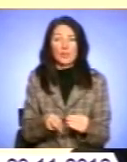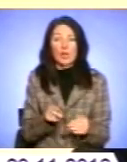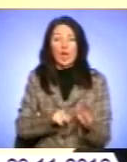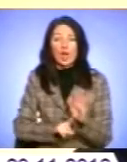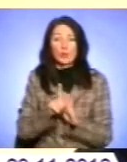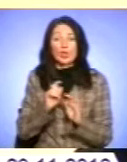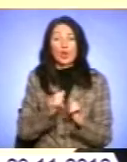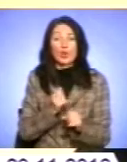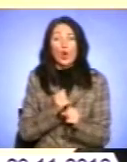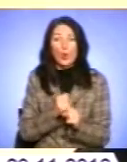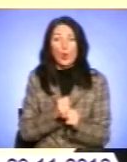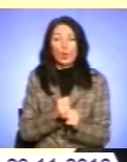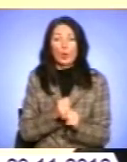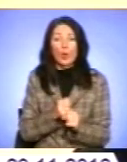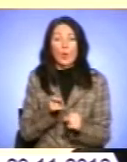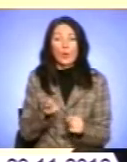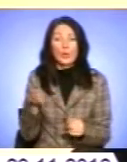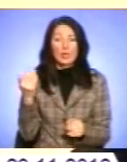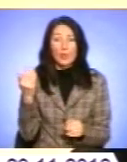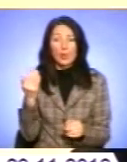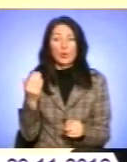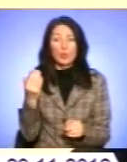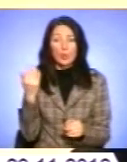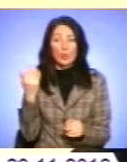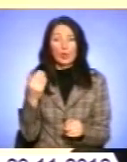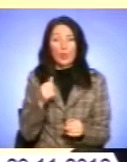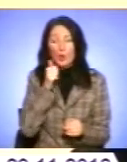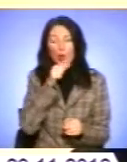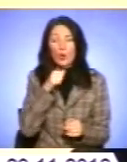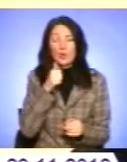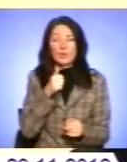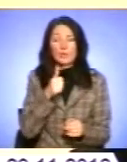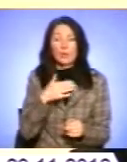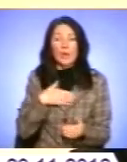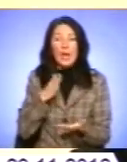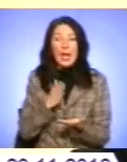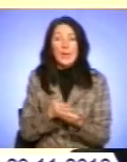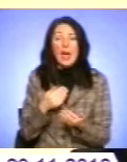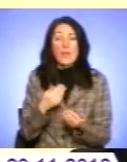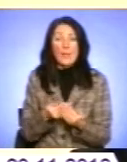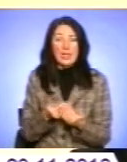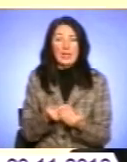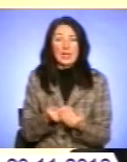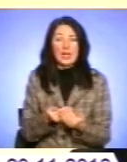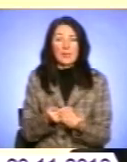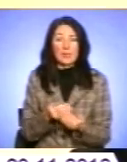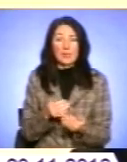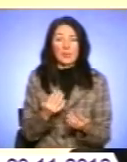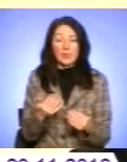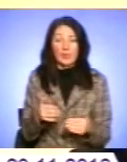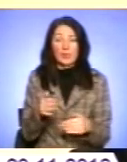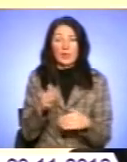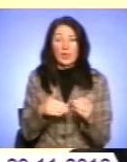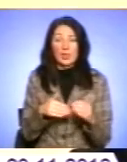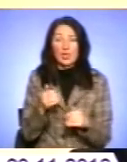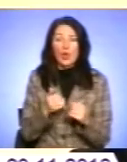розпочату роботу позаминулому і минулому році. Ми маємо приклади непоодинокі вже практично